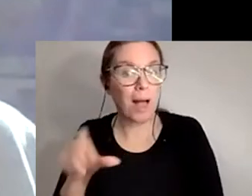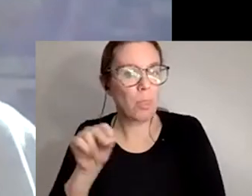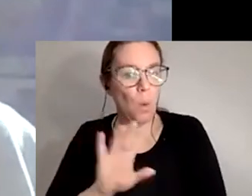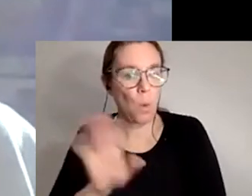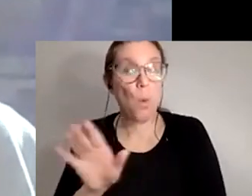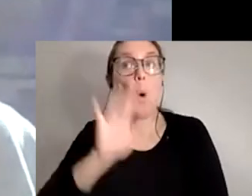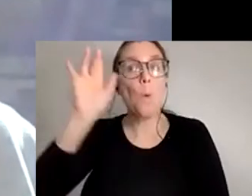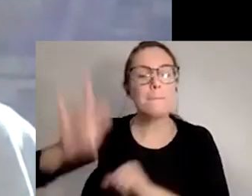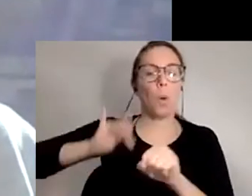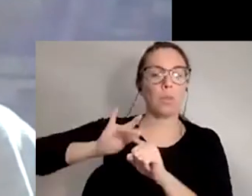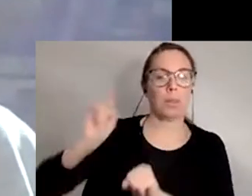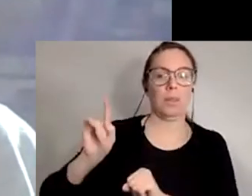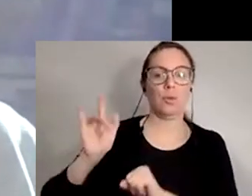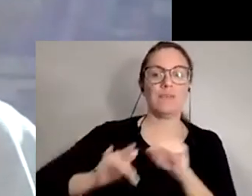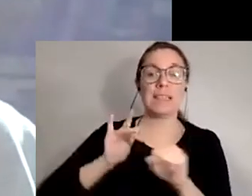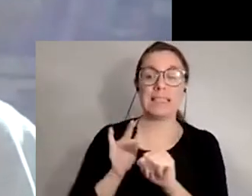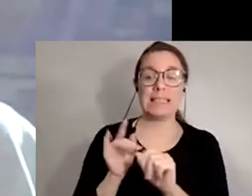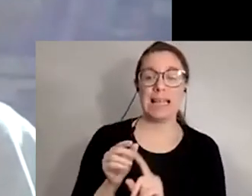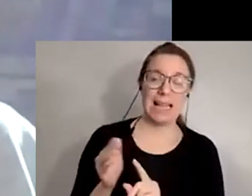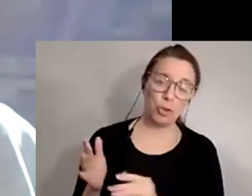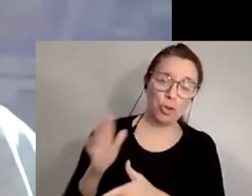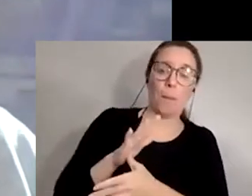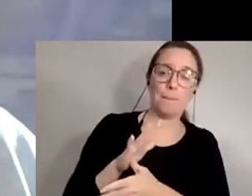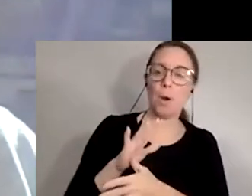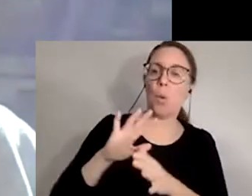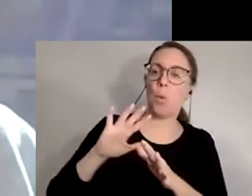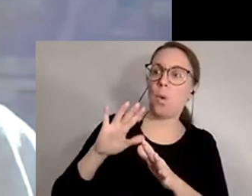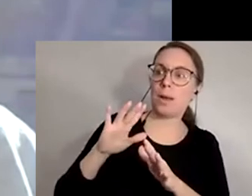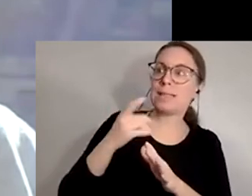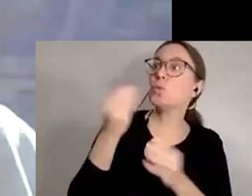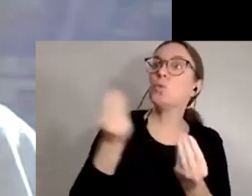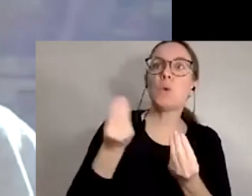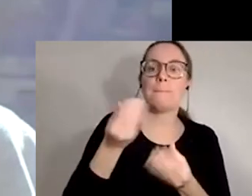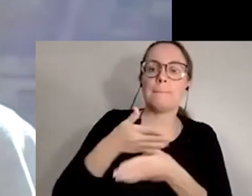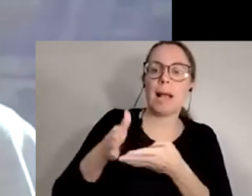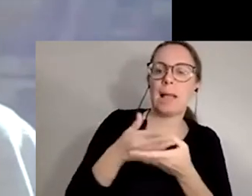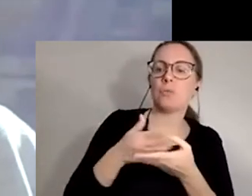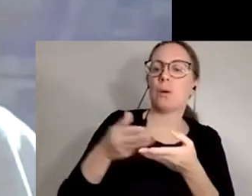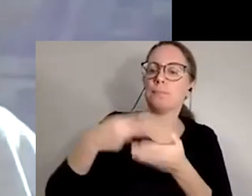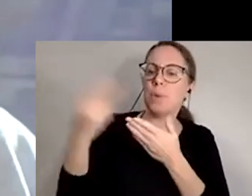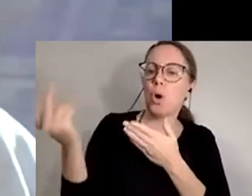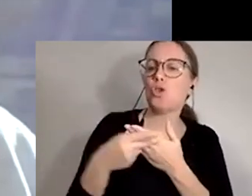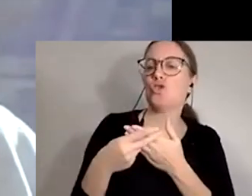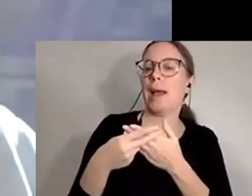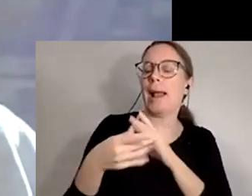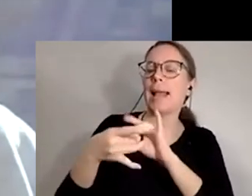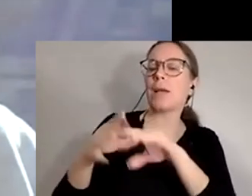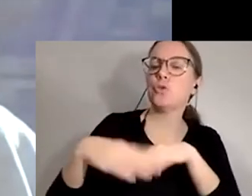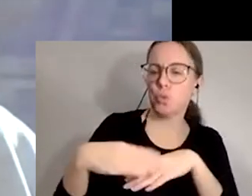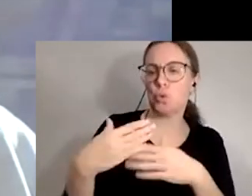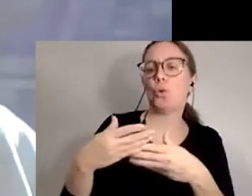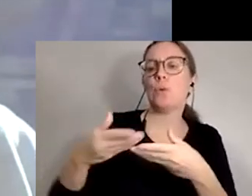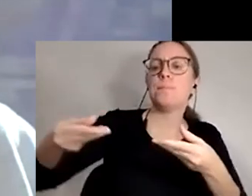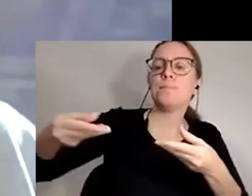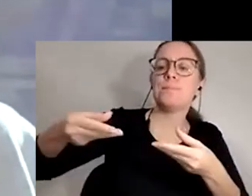avec laquelle nous partageons le plus de projets, de mobilité étudiante, mais aussi